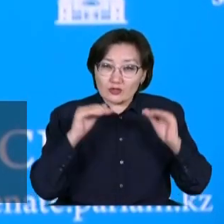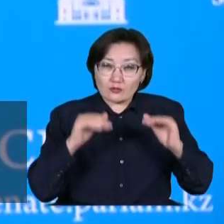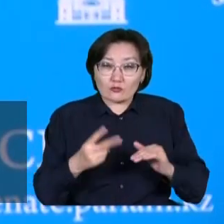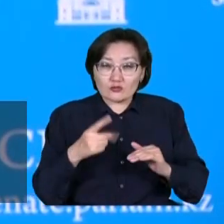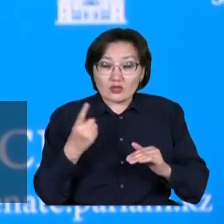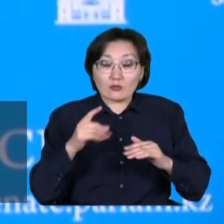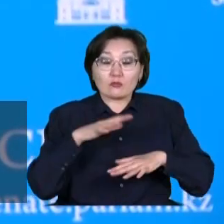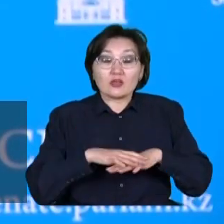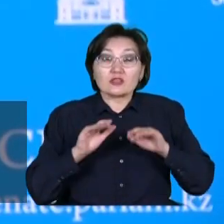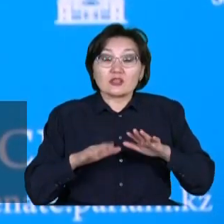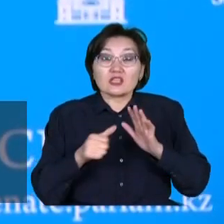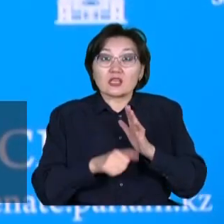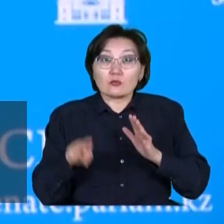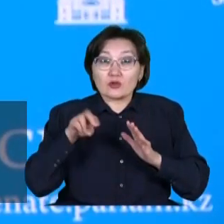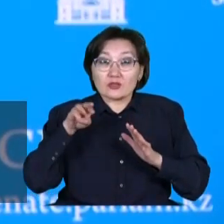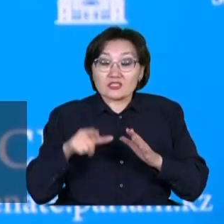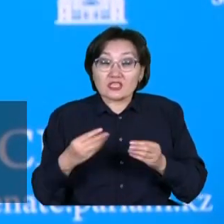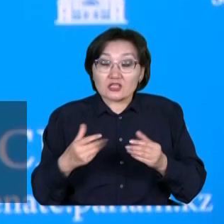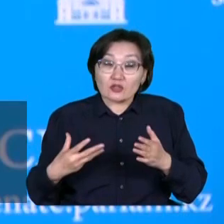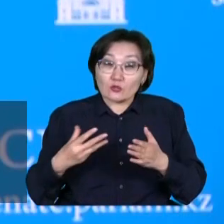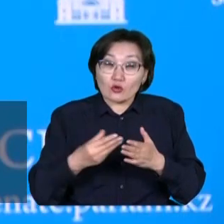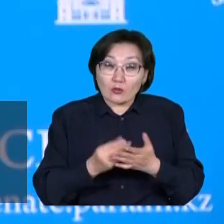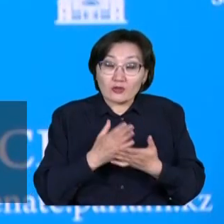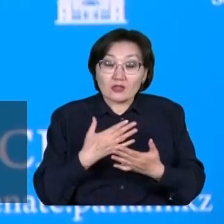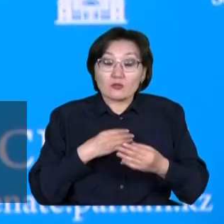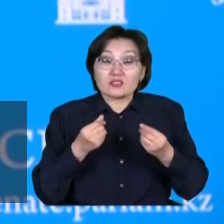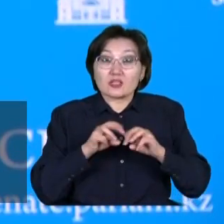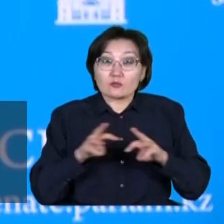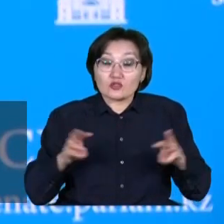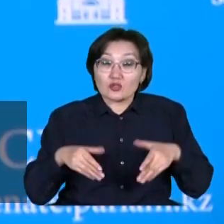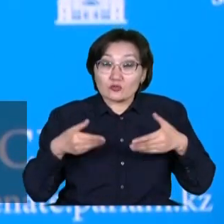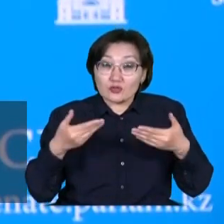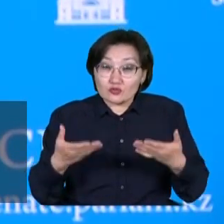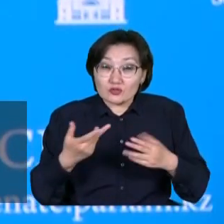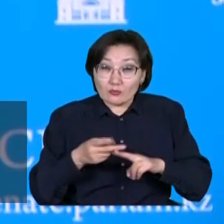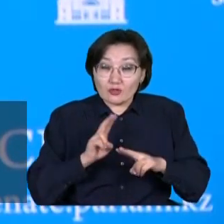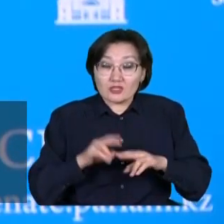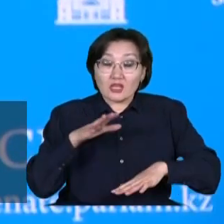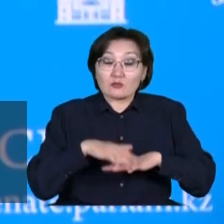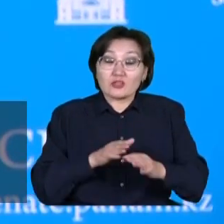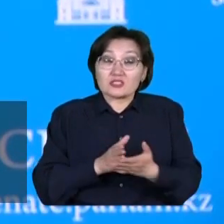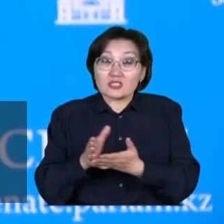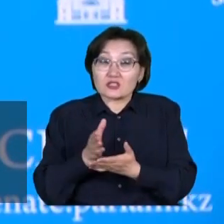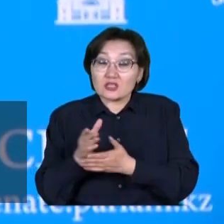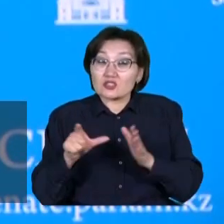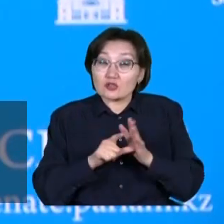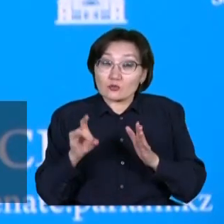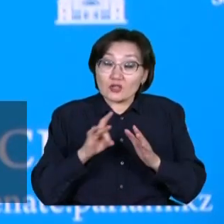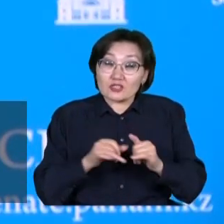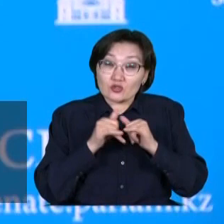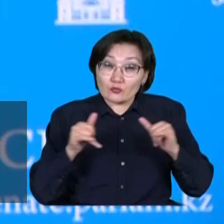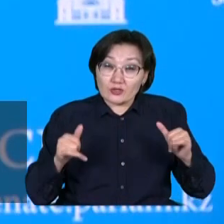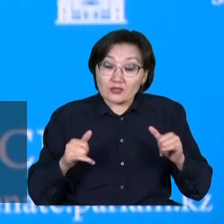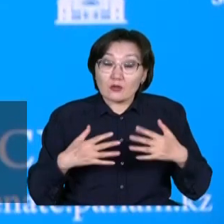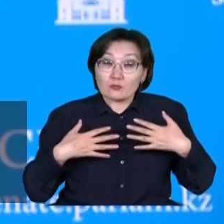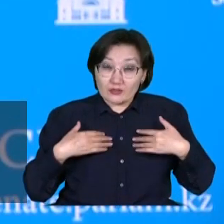бүгінгі таңда тек қана 600 миллиард теңге төлеп отыр. Біздің қаржы министрлігінің ұсыныстарының бірі болып осы банк саласына салық мөлшерін ұлғайту. Біз